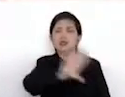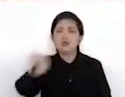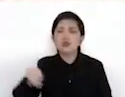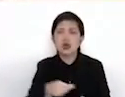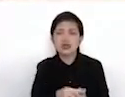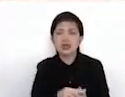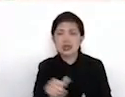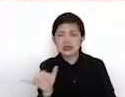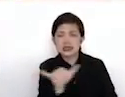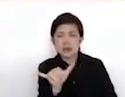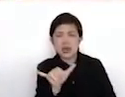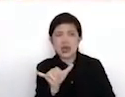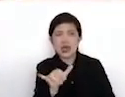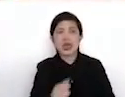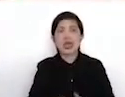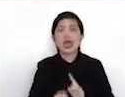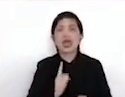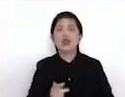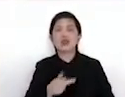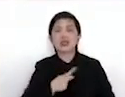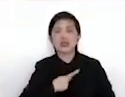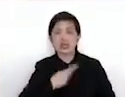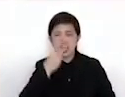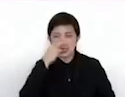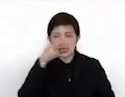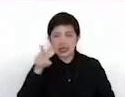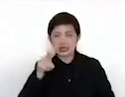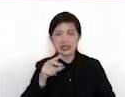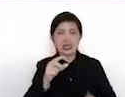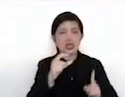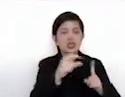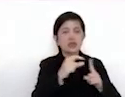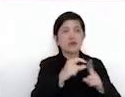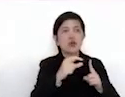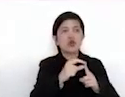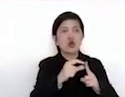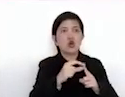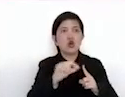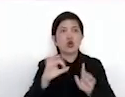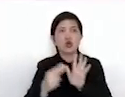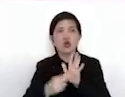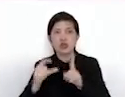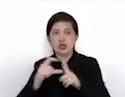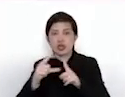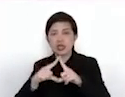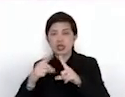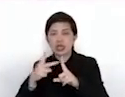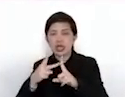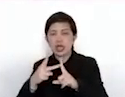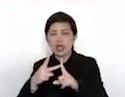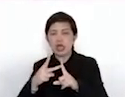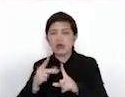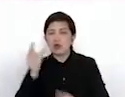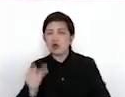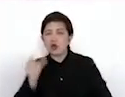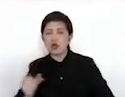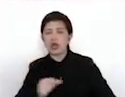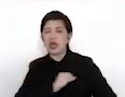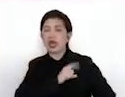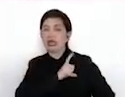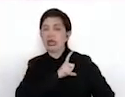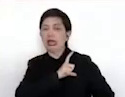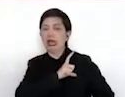ya padahal kalau kita lihat di Pondok Indah mereka sangat ee ekonominya tinggi tapi mungkin dicilincing